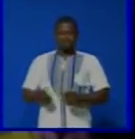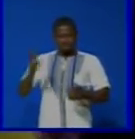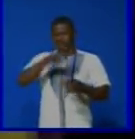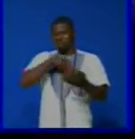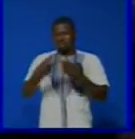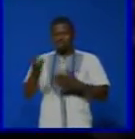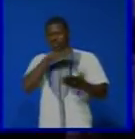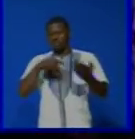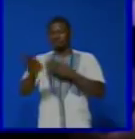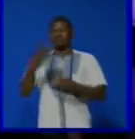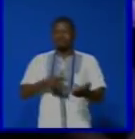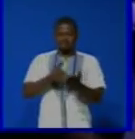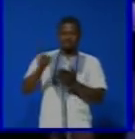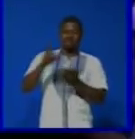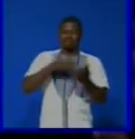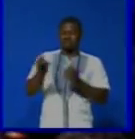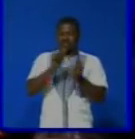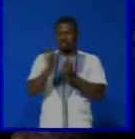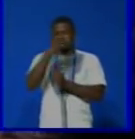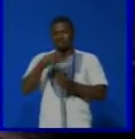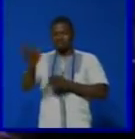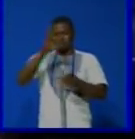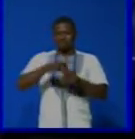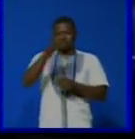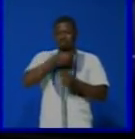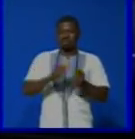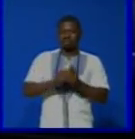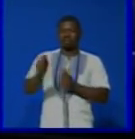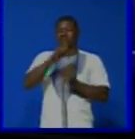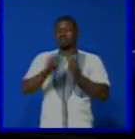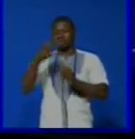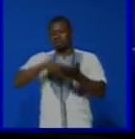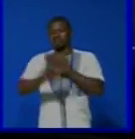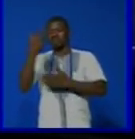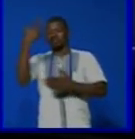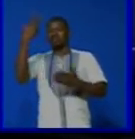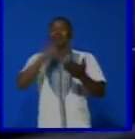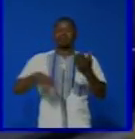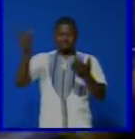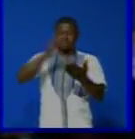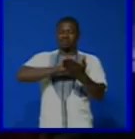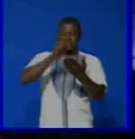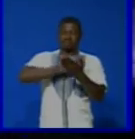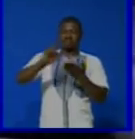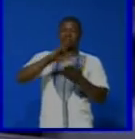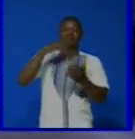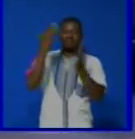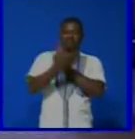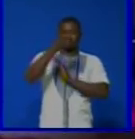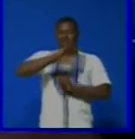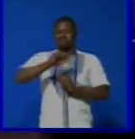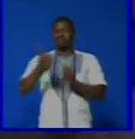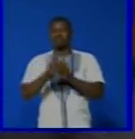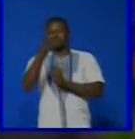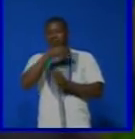avec l'élection probable de Jair Bolsonaro dans 3 semaines face au candidat de la gauche Fernando Haddad. Le candidat